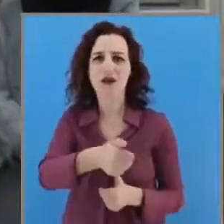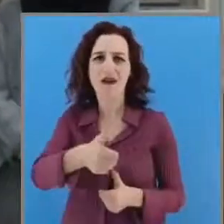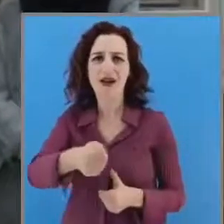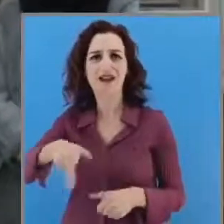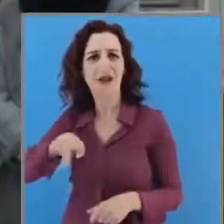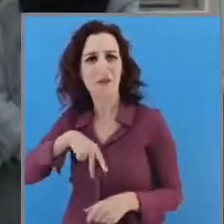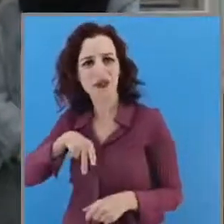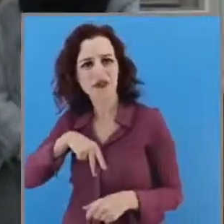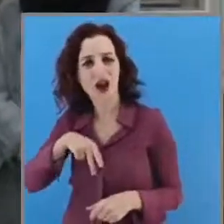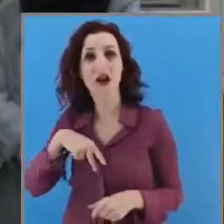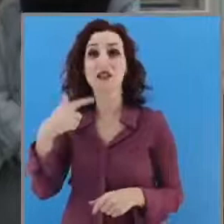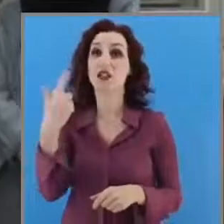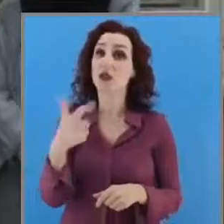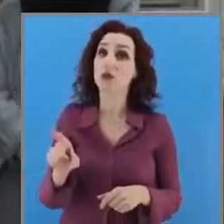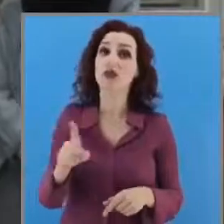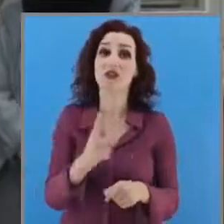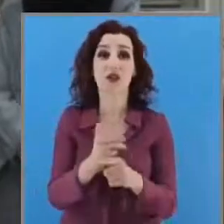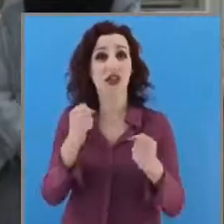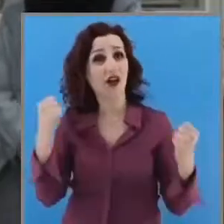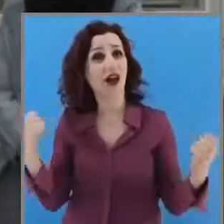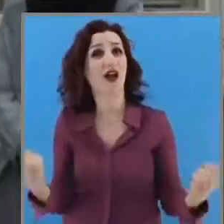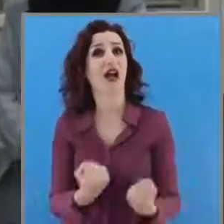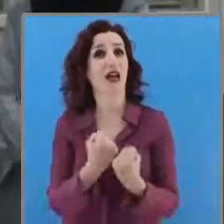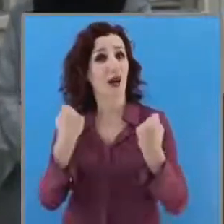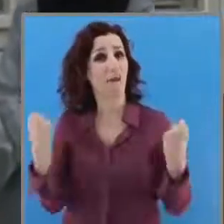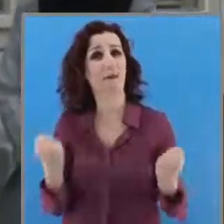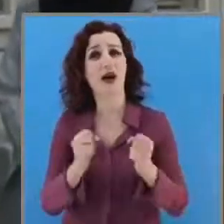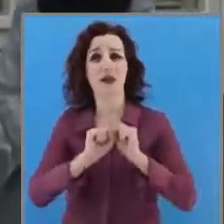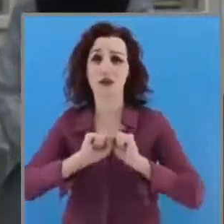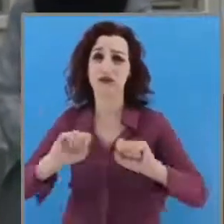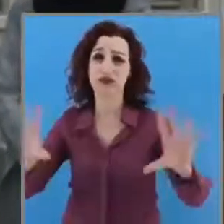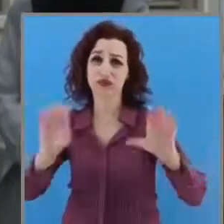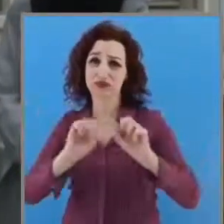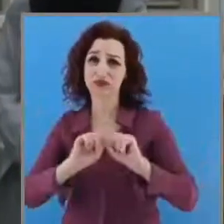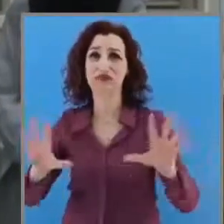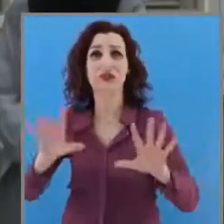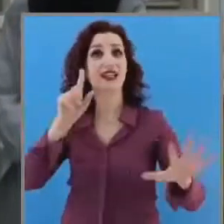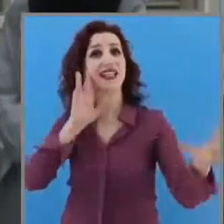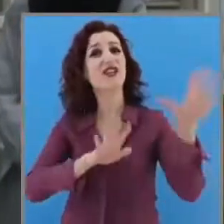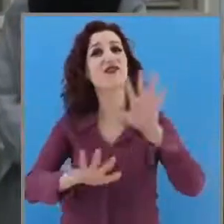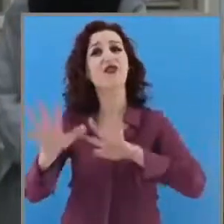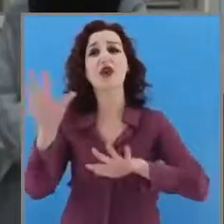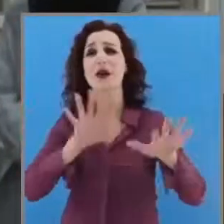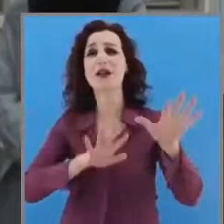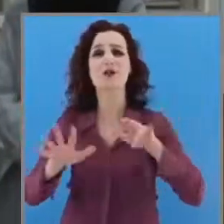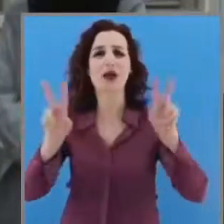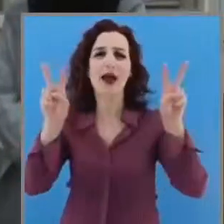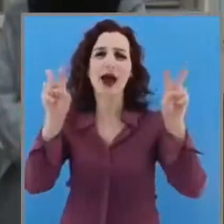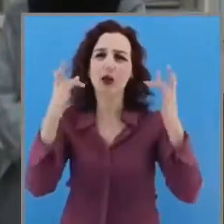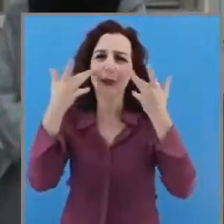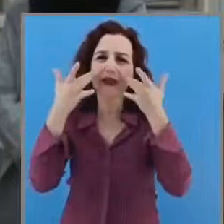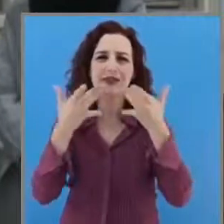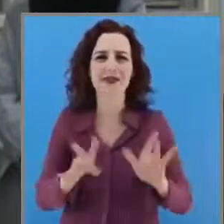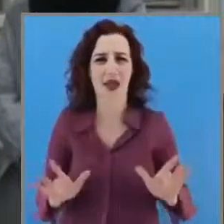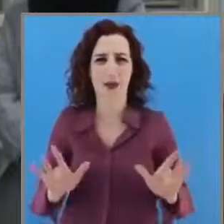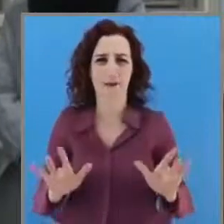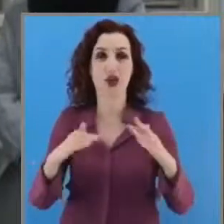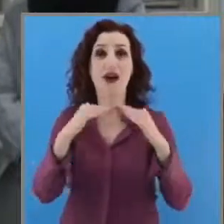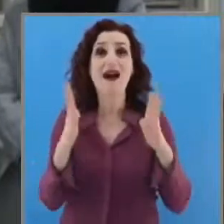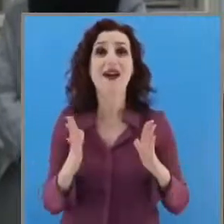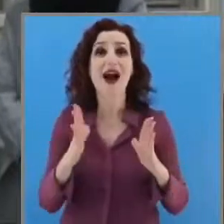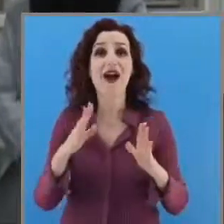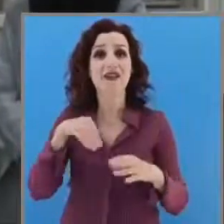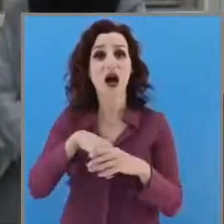si lancino campagne di informazione su temi semplici che sono i comportamenti a casa,